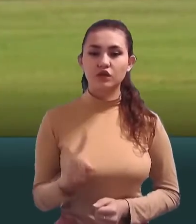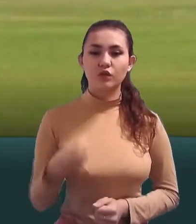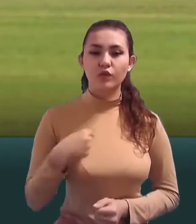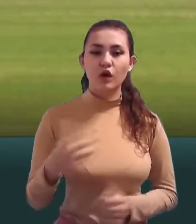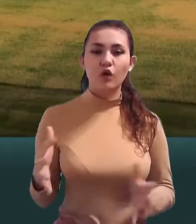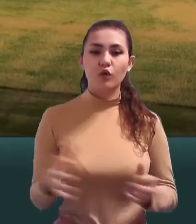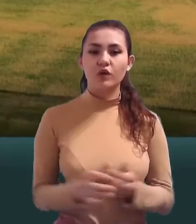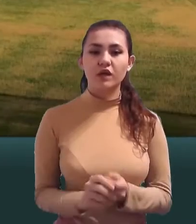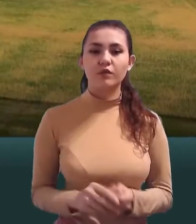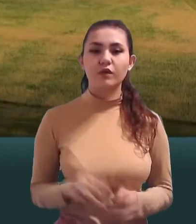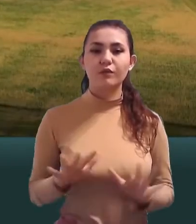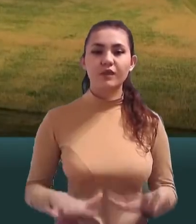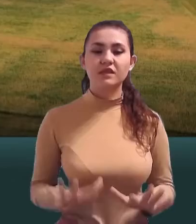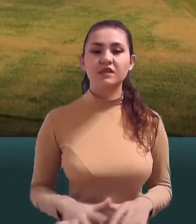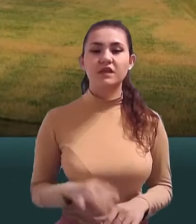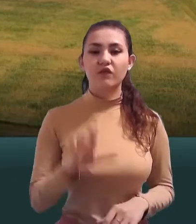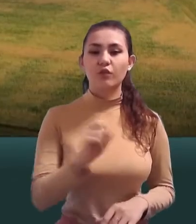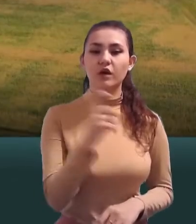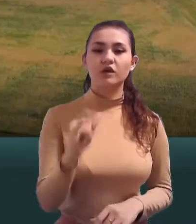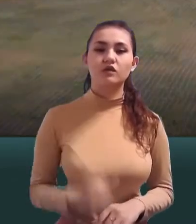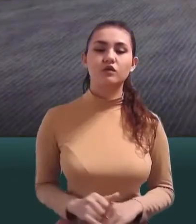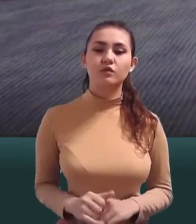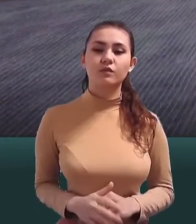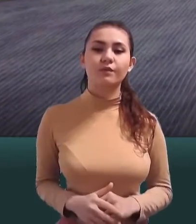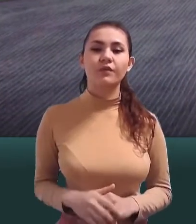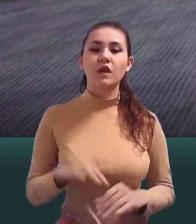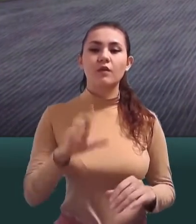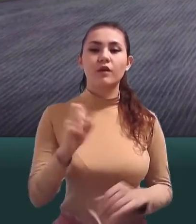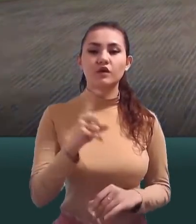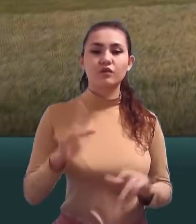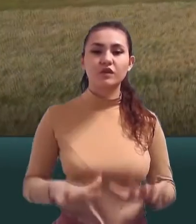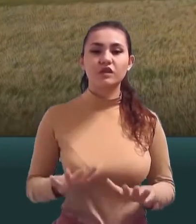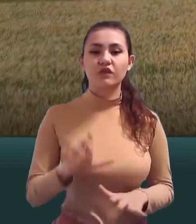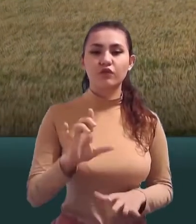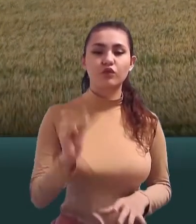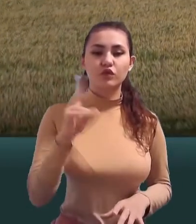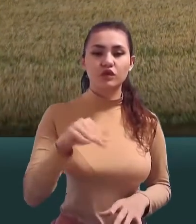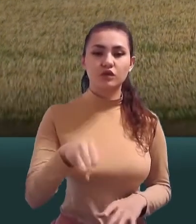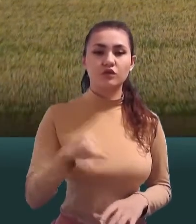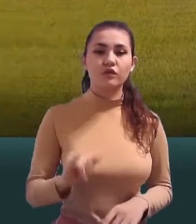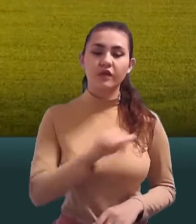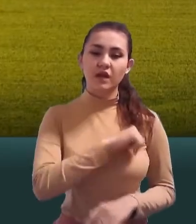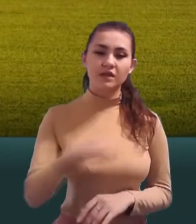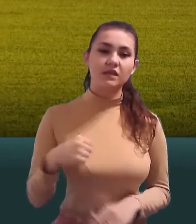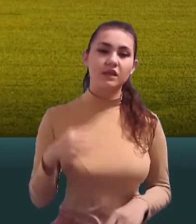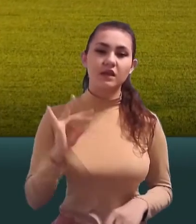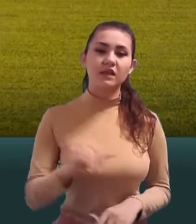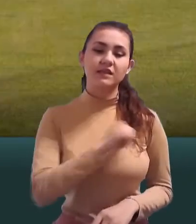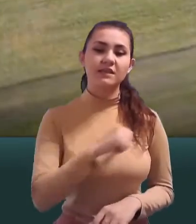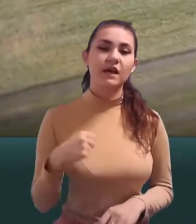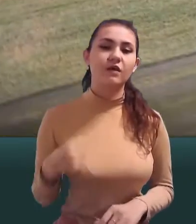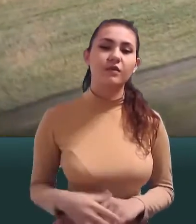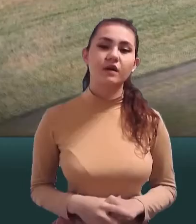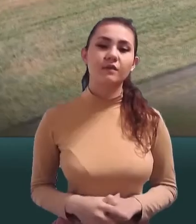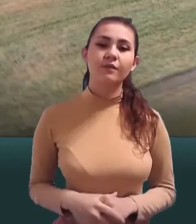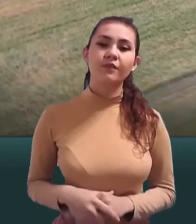укріплюємо місцеву базу, базу місцевих бюджетів, власне. І саме